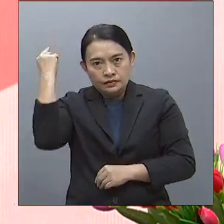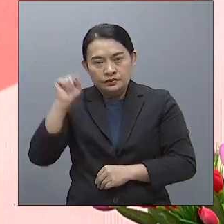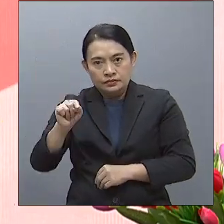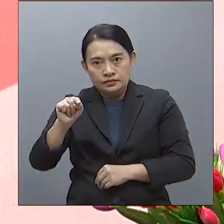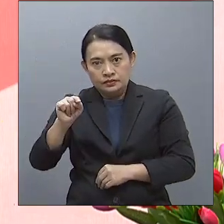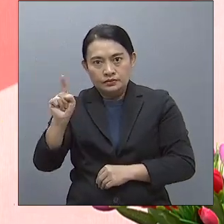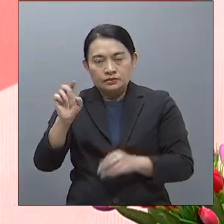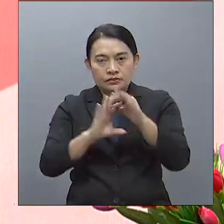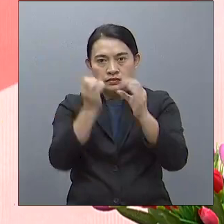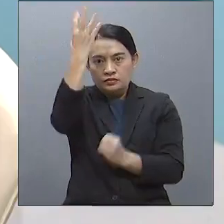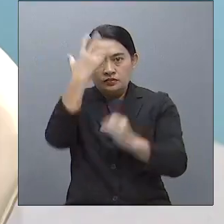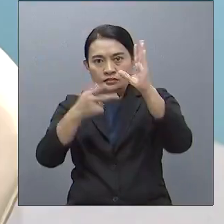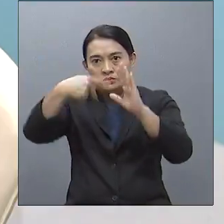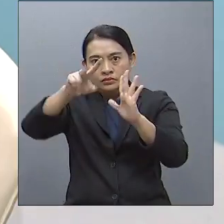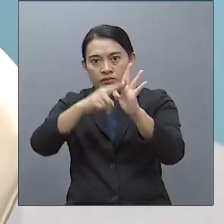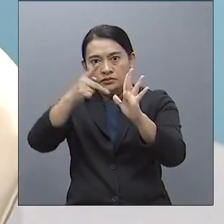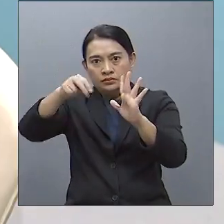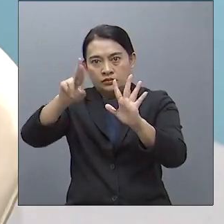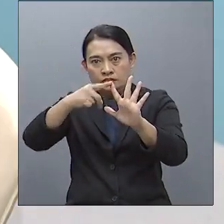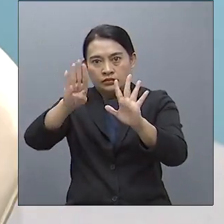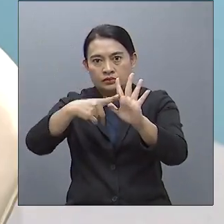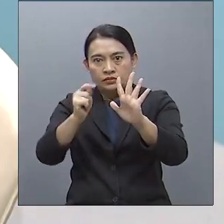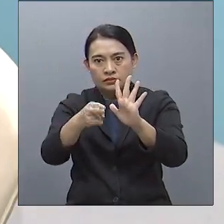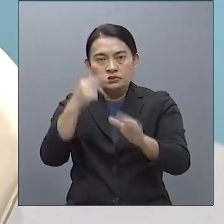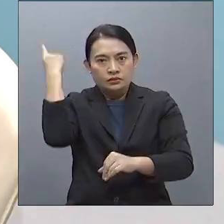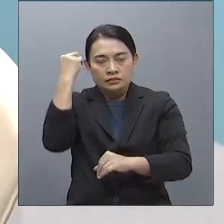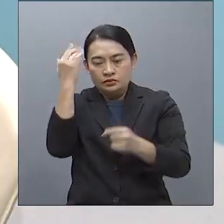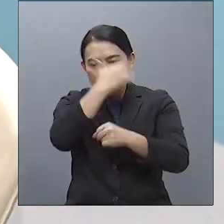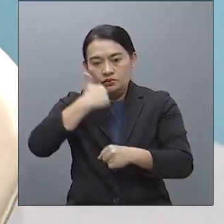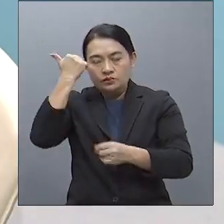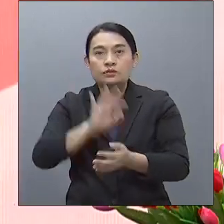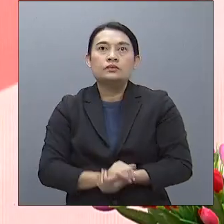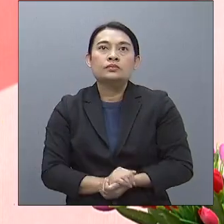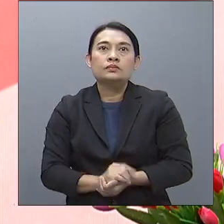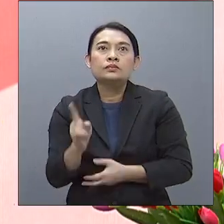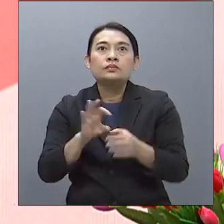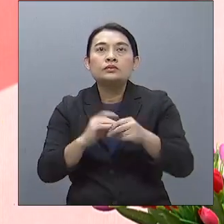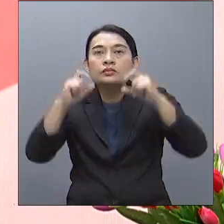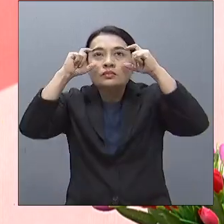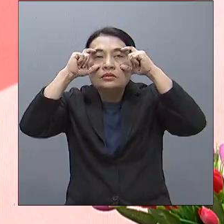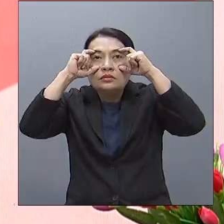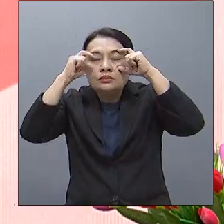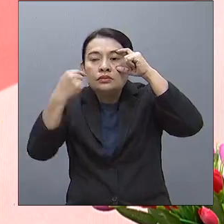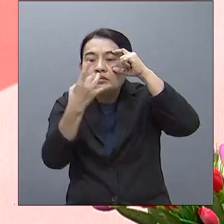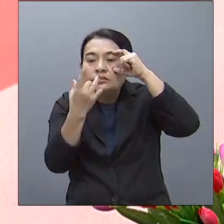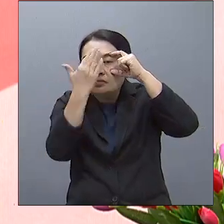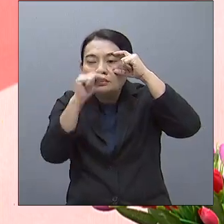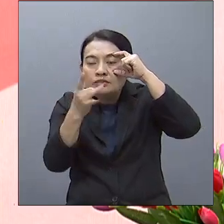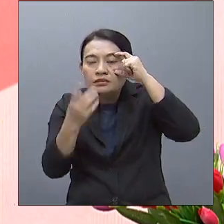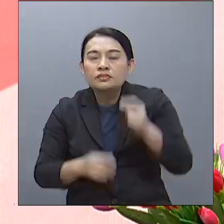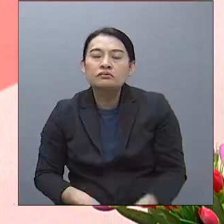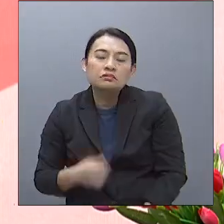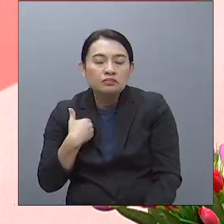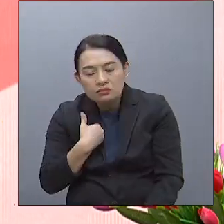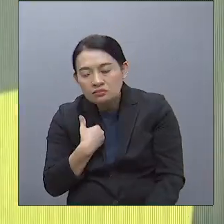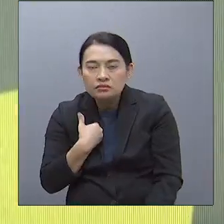เออนะคะแต่พี่ประเสริฐศักดิ์ฝากถามมาว่าพี่ท่านขุนใส่แว่นแล้วเป็นต้ออะไรเหรอครับ เป็นต้อแต่ อ ัน นั้นน่า